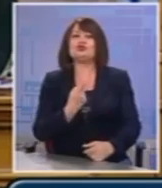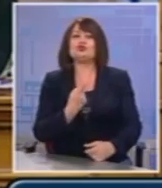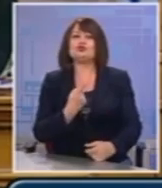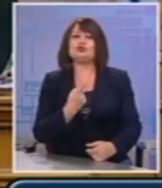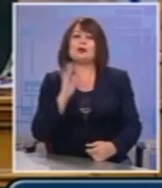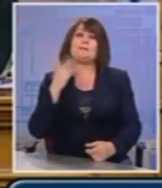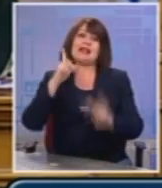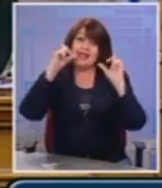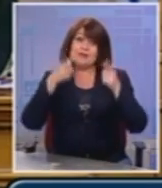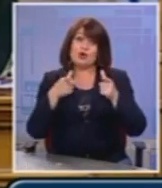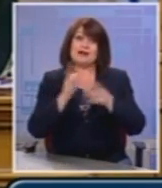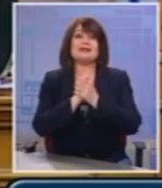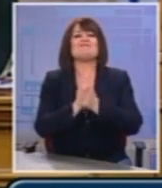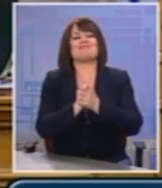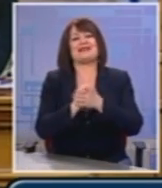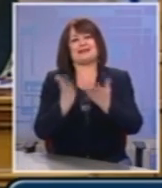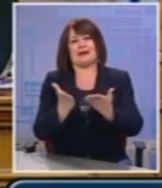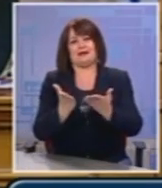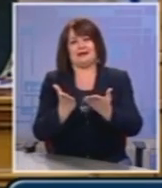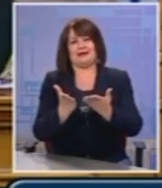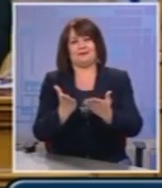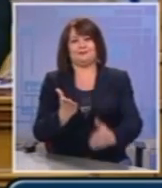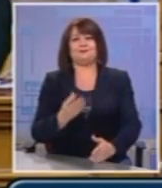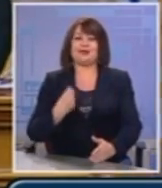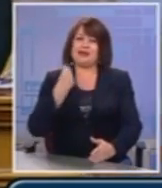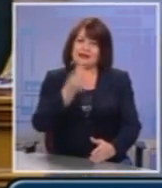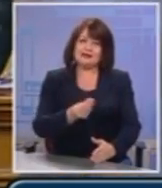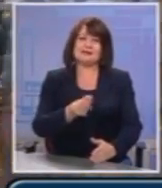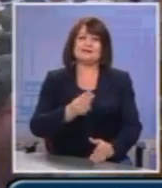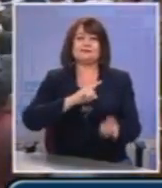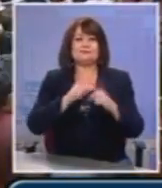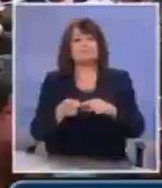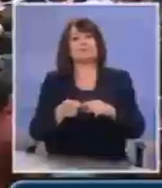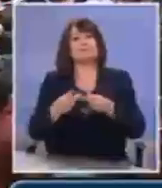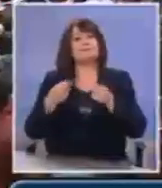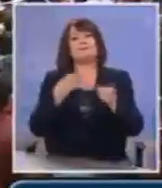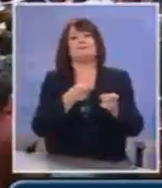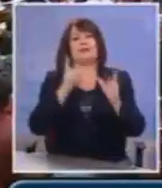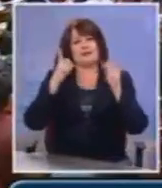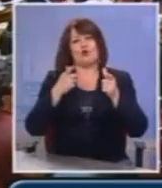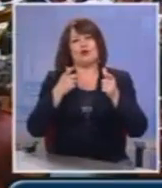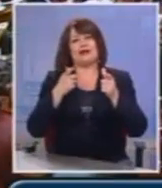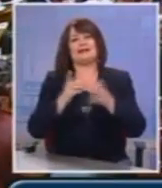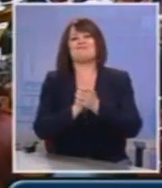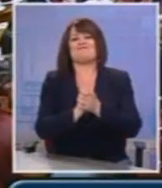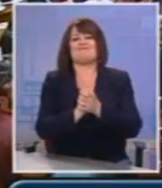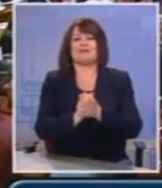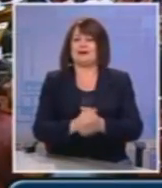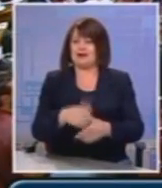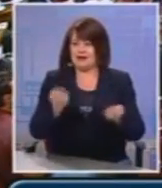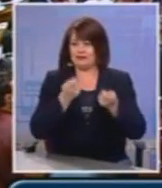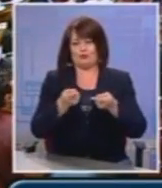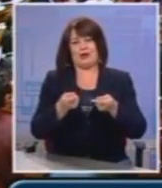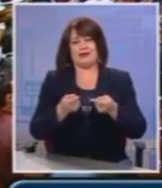κάποτε δημοκρατία συγχαρητήρια λοιπόν η μετάδοση μάλλον αντί του εκβιασμού λεγόταν κάποτε δημοκρατία συγχαρητήρια για την